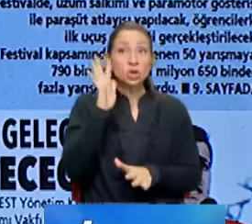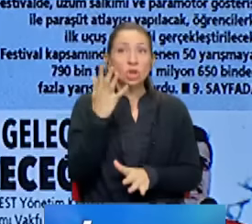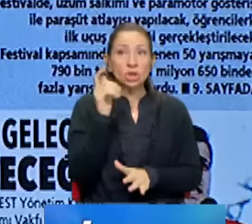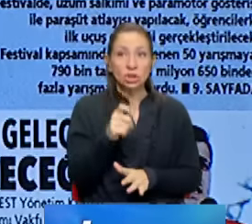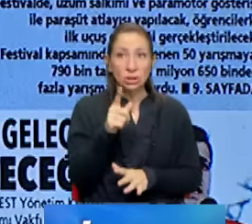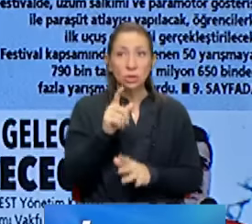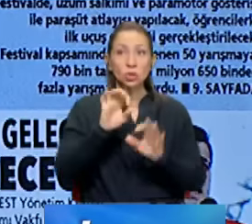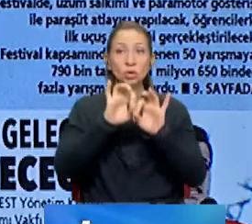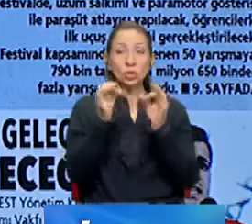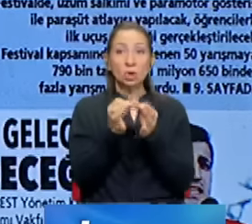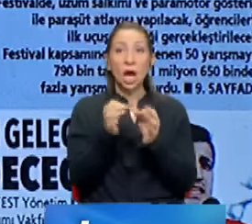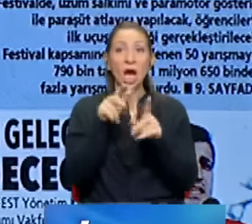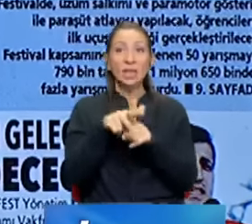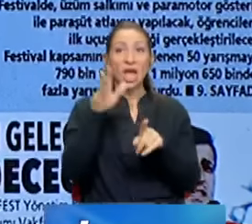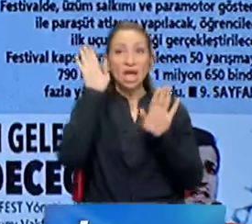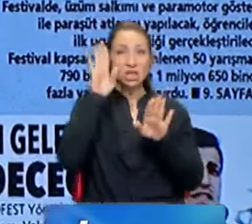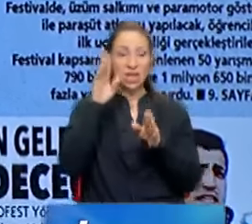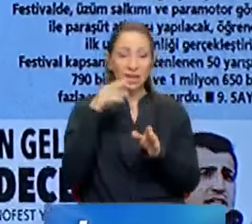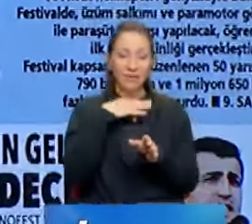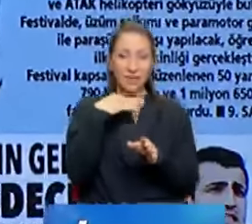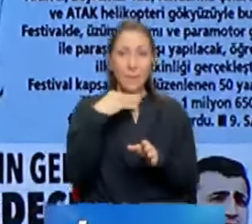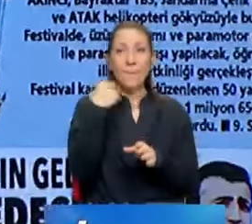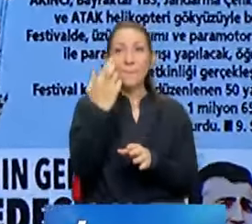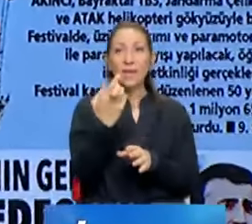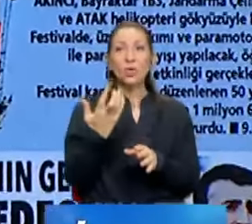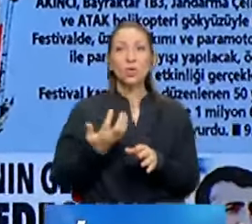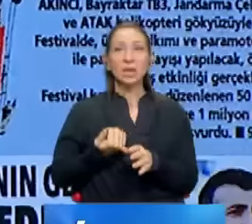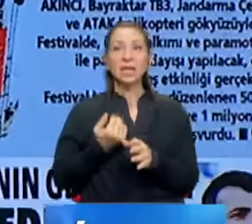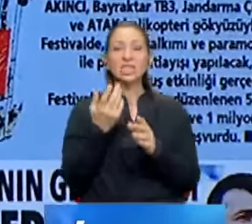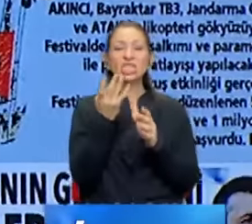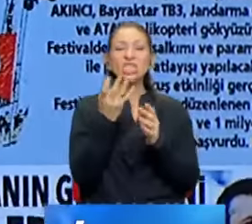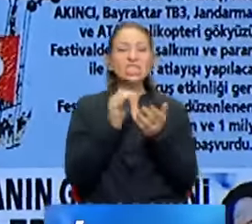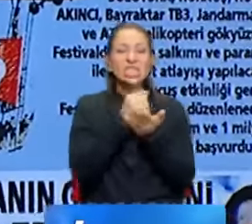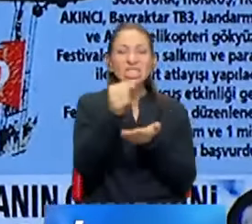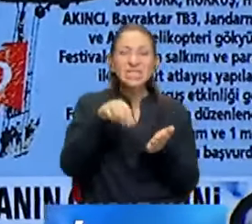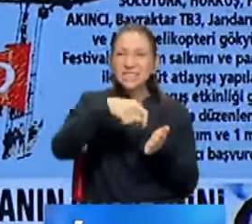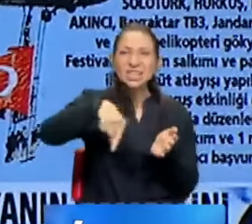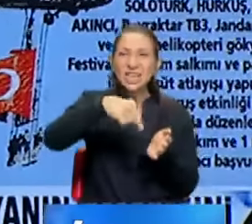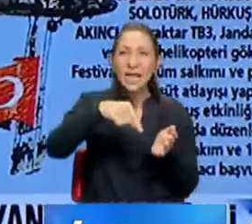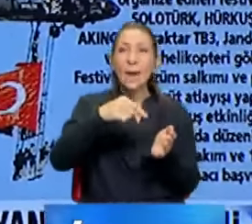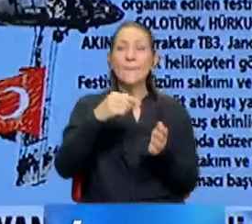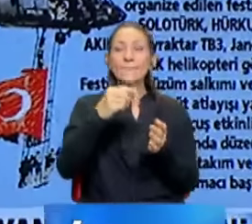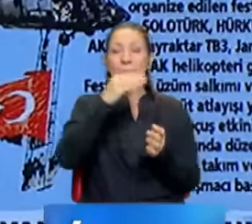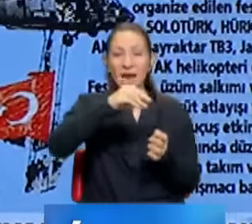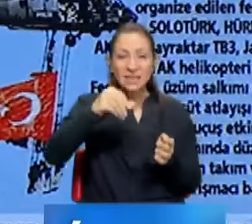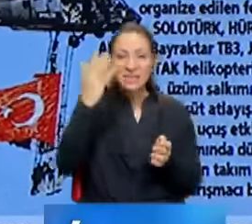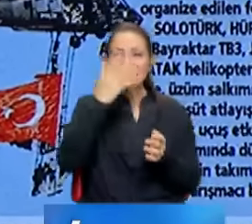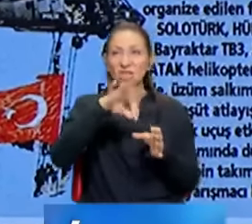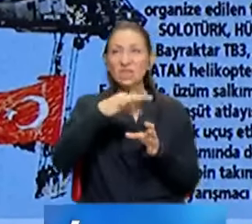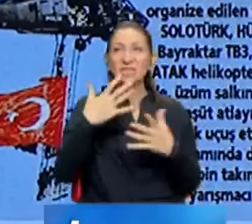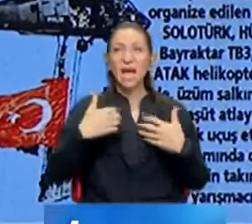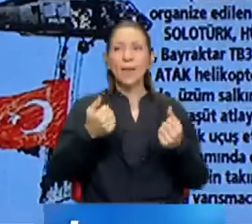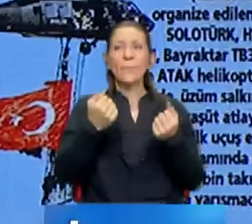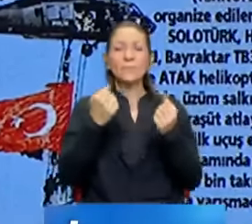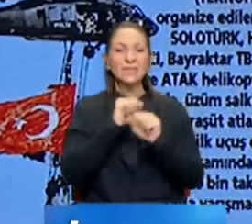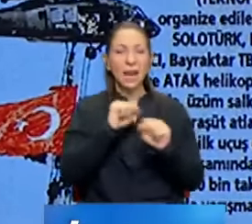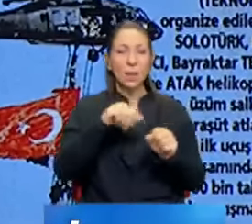etti. Sucukta at ve eşek eti, peynirde ve yoğurtta nişasta, baharatta ve siyah çayda sağlığa zararlı